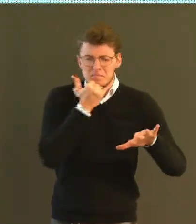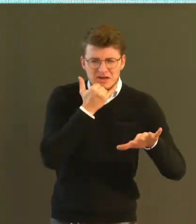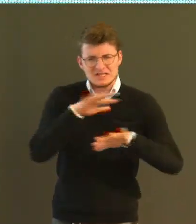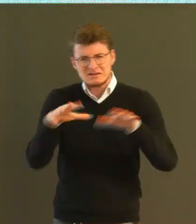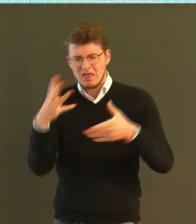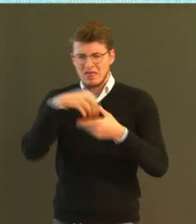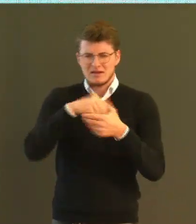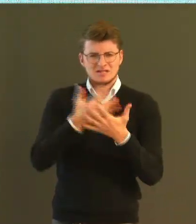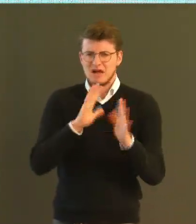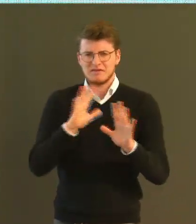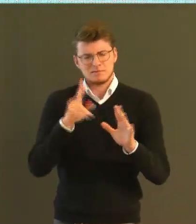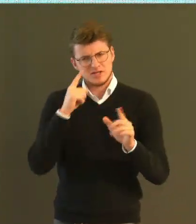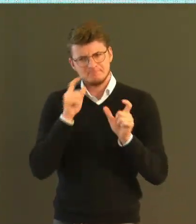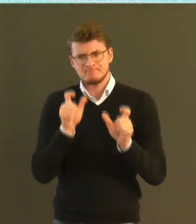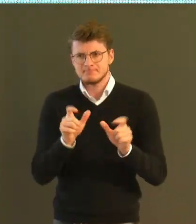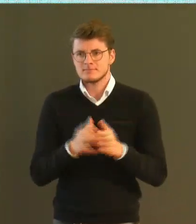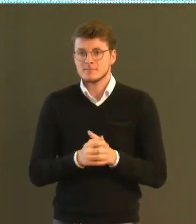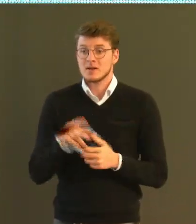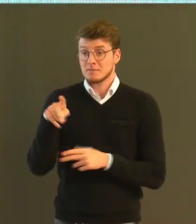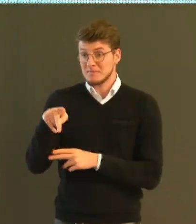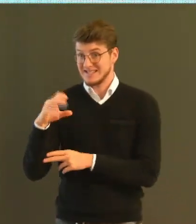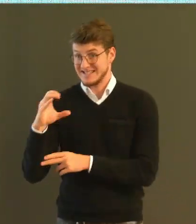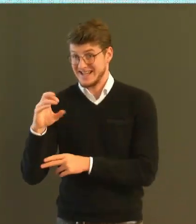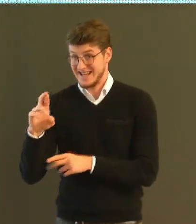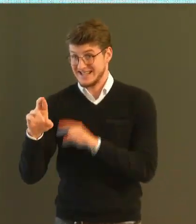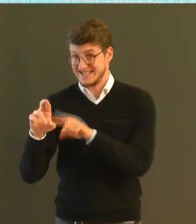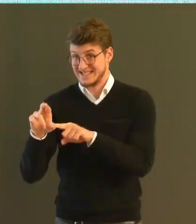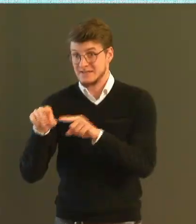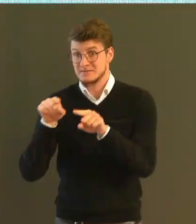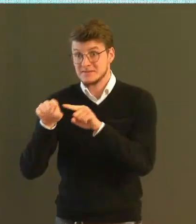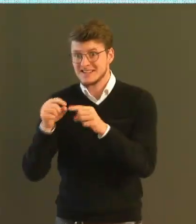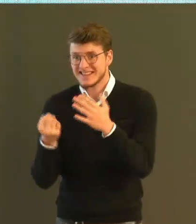dits un niveau active in fixie